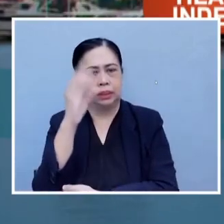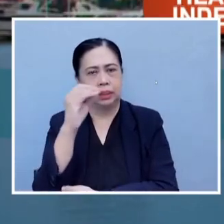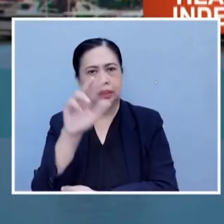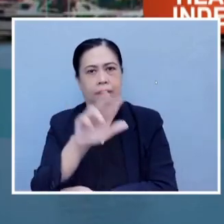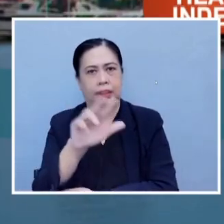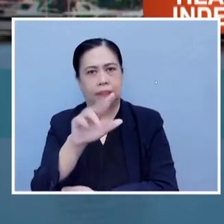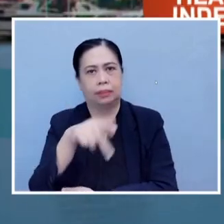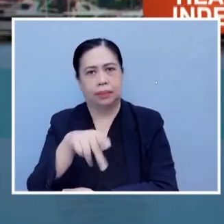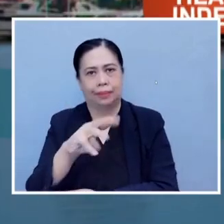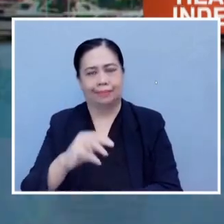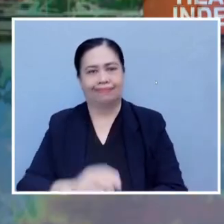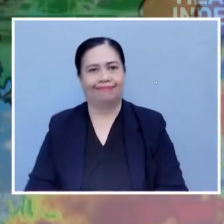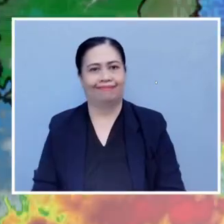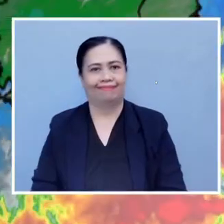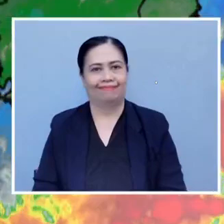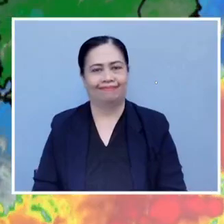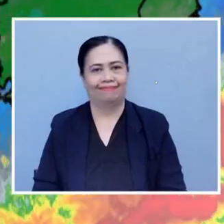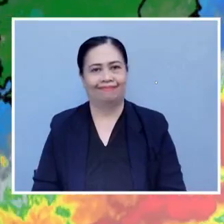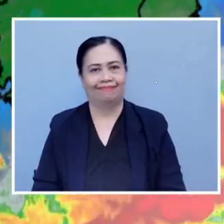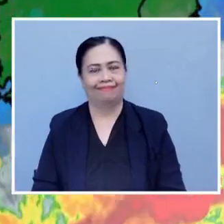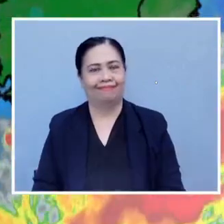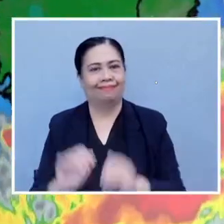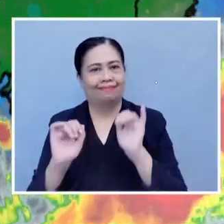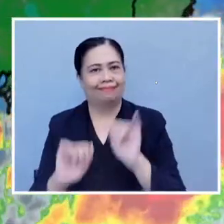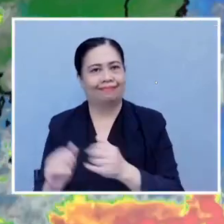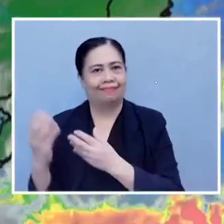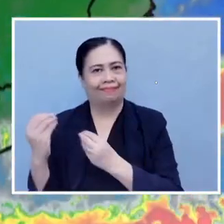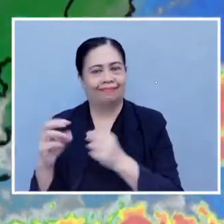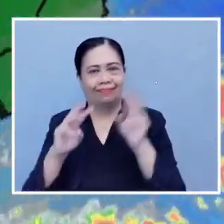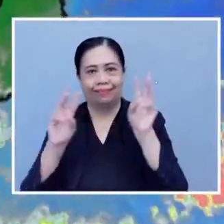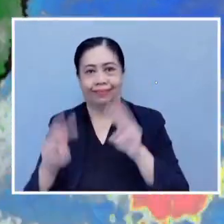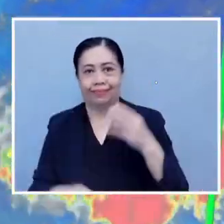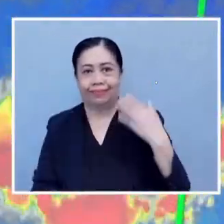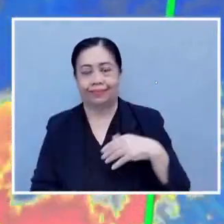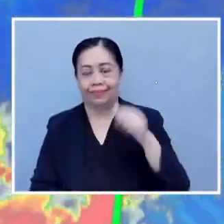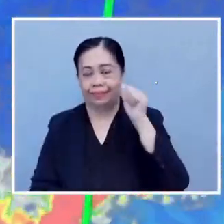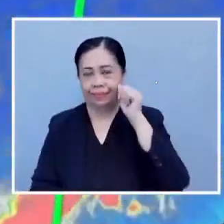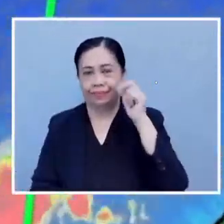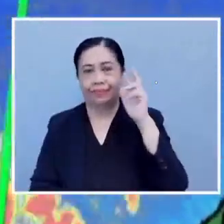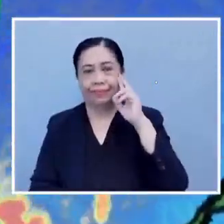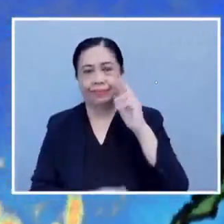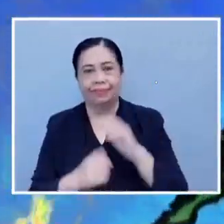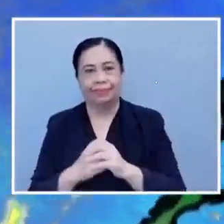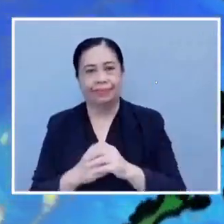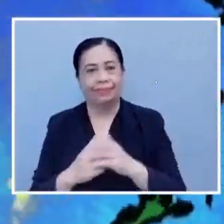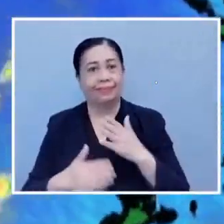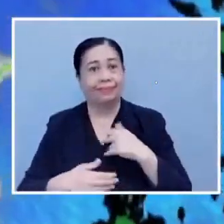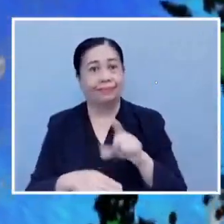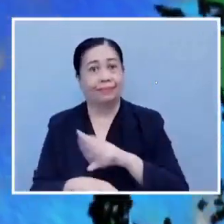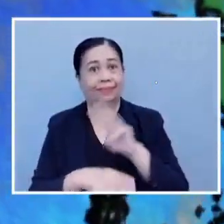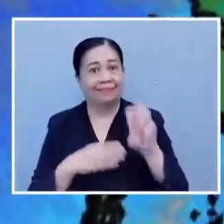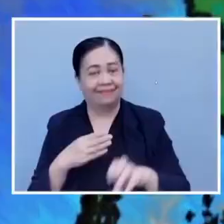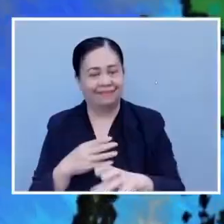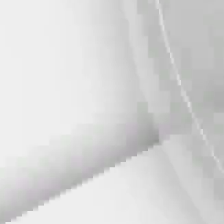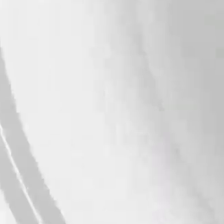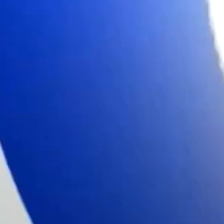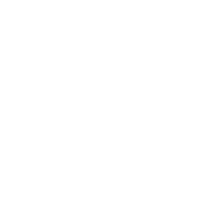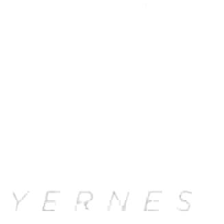3 ng hapon. Yan po ang update sa lagay ng panahon. Ako po si Ariel Rojas. Happy long weekend at ingat kapag